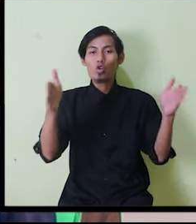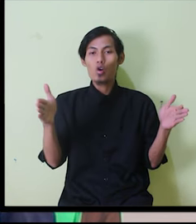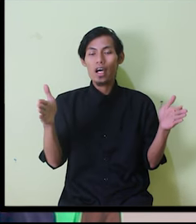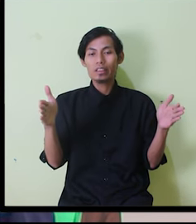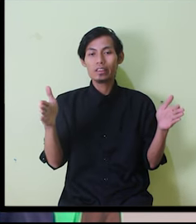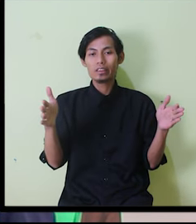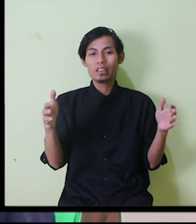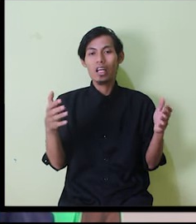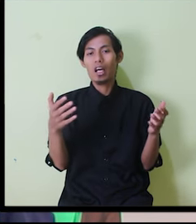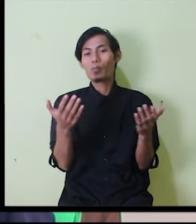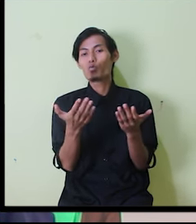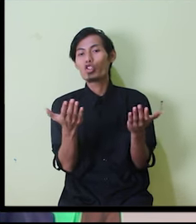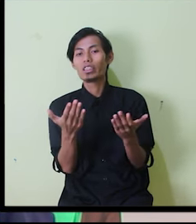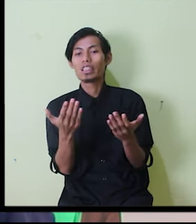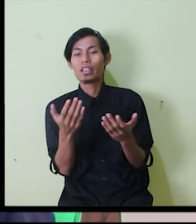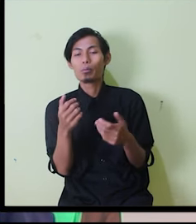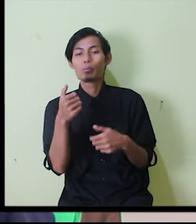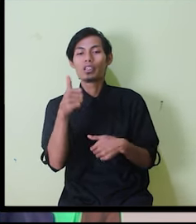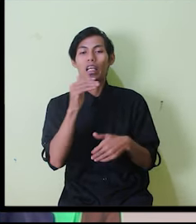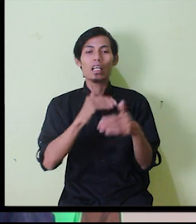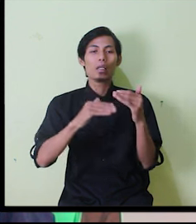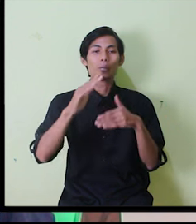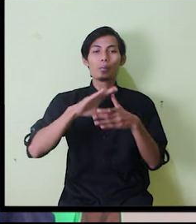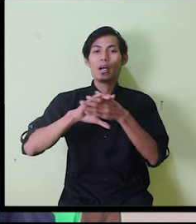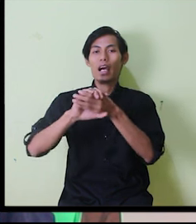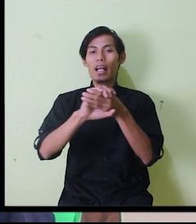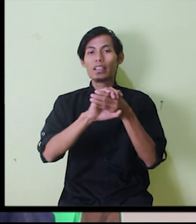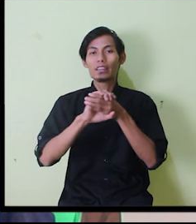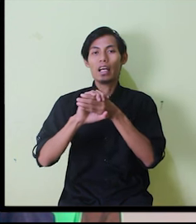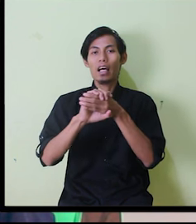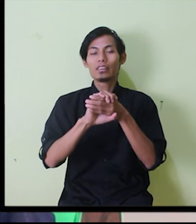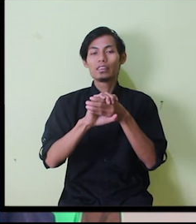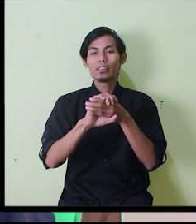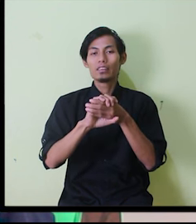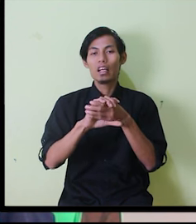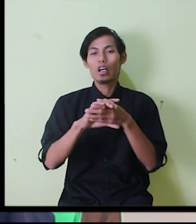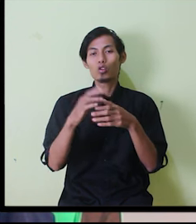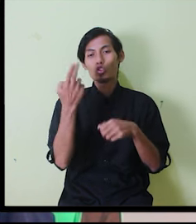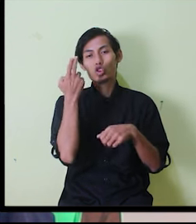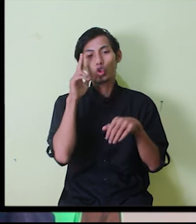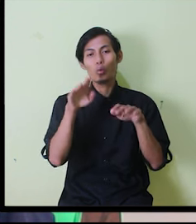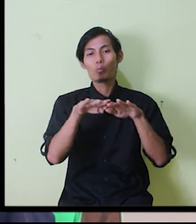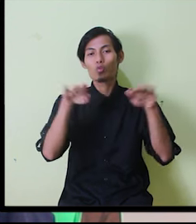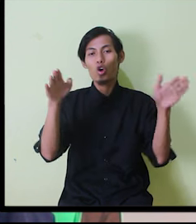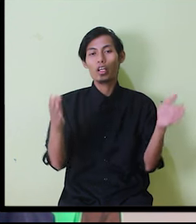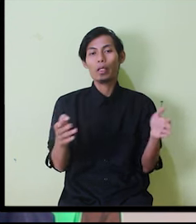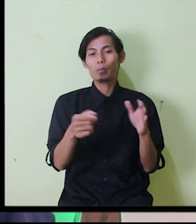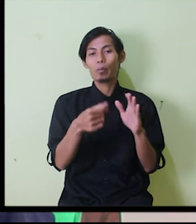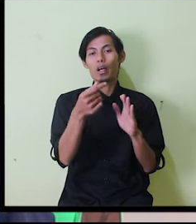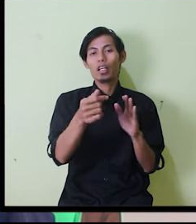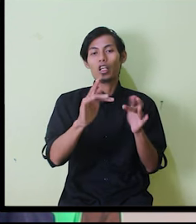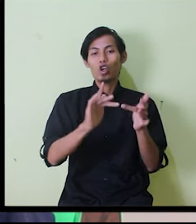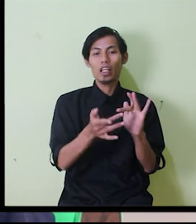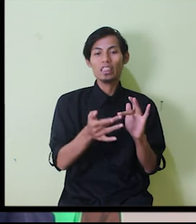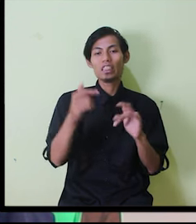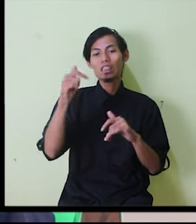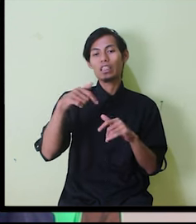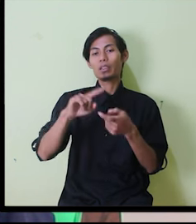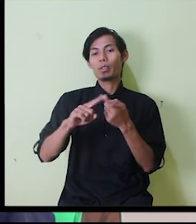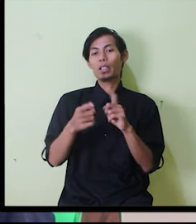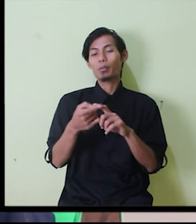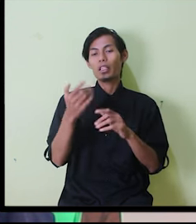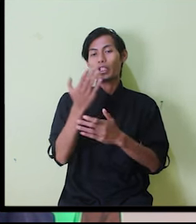bisa apa lebih mengenal Iya untuk loket pembayaran online bahwasanya ini loh teman-teman di